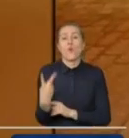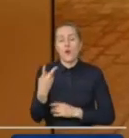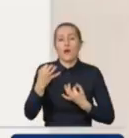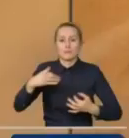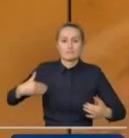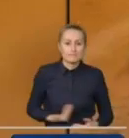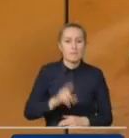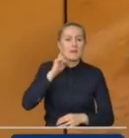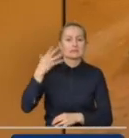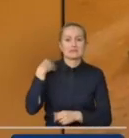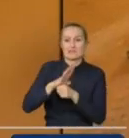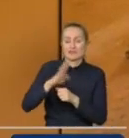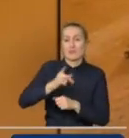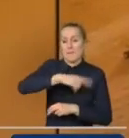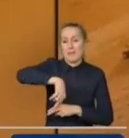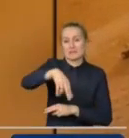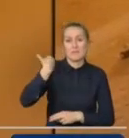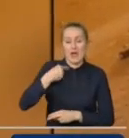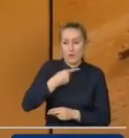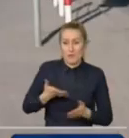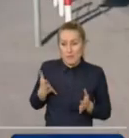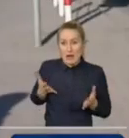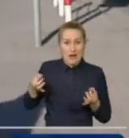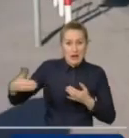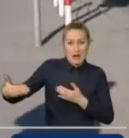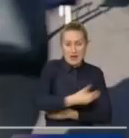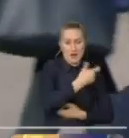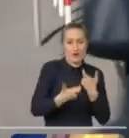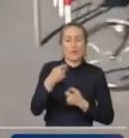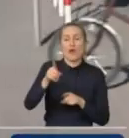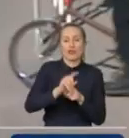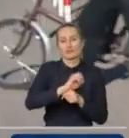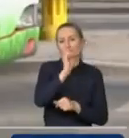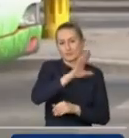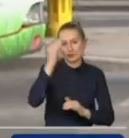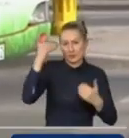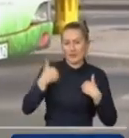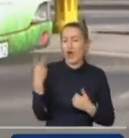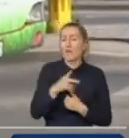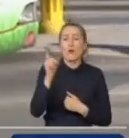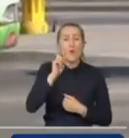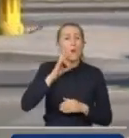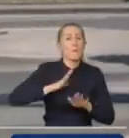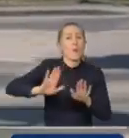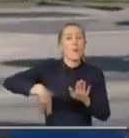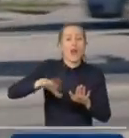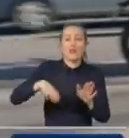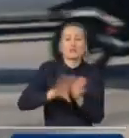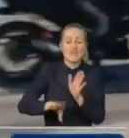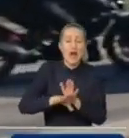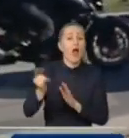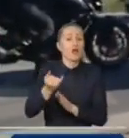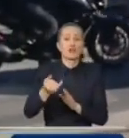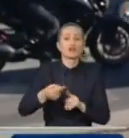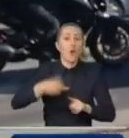potrącenia. 14-latek wjechał na przejście dla pieszych wprost pod jadące auto. Z obrażeniami trafił do szpitala. Chłopcy jechali na zwykłych hulajnogach, a jeszcze szybsze